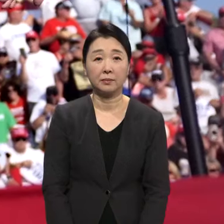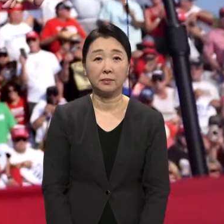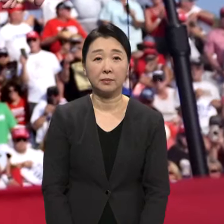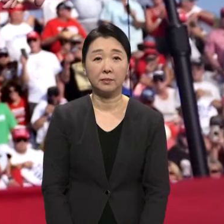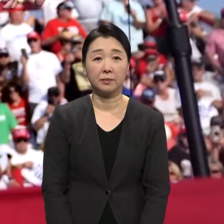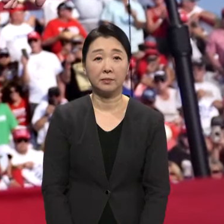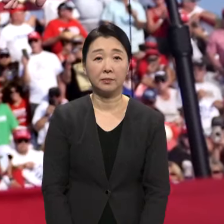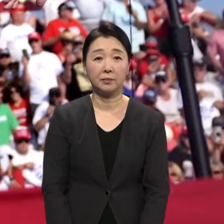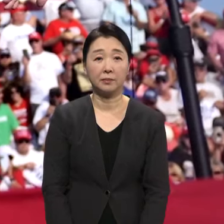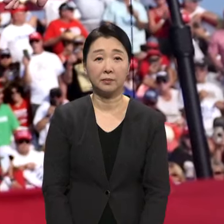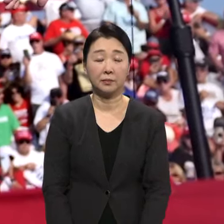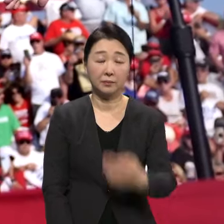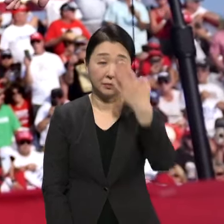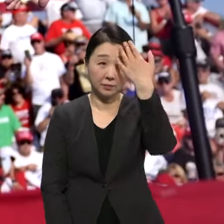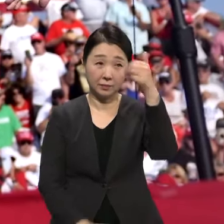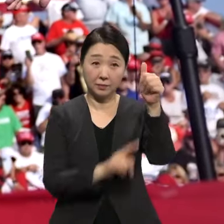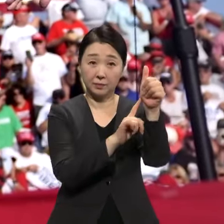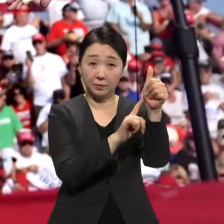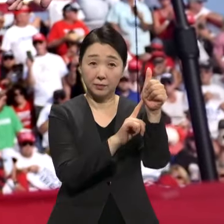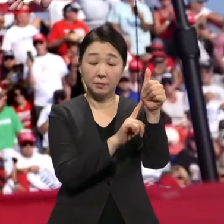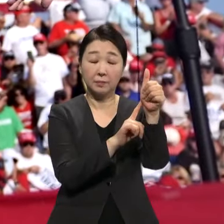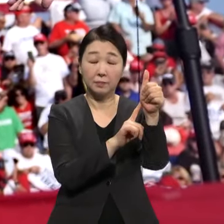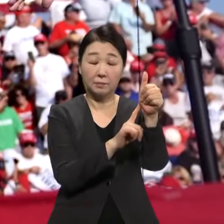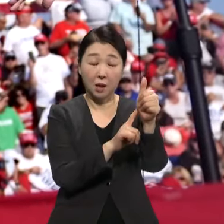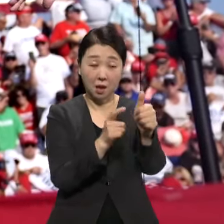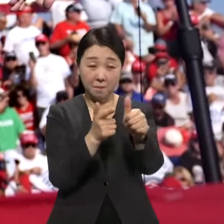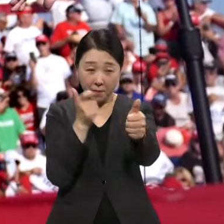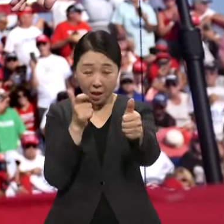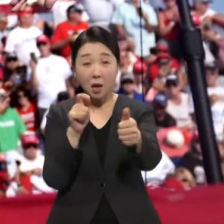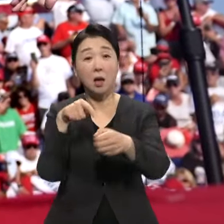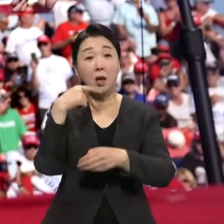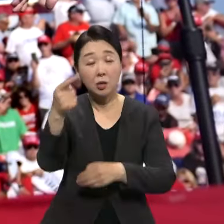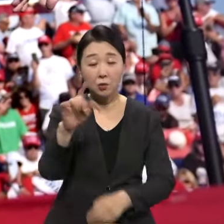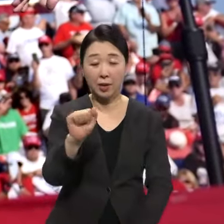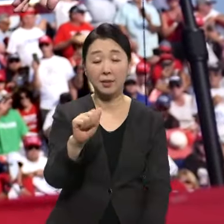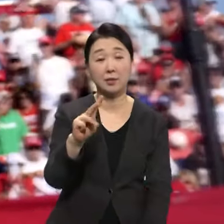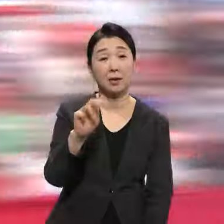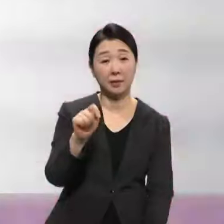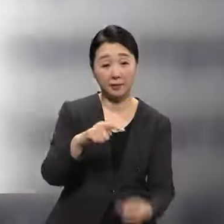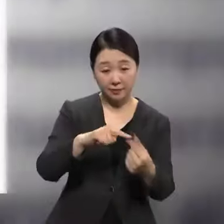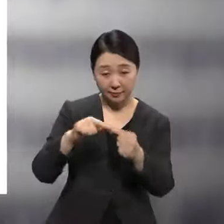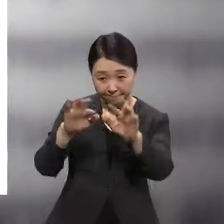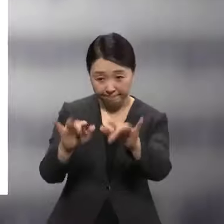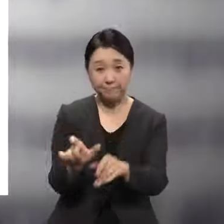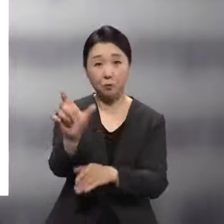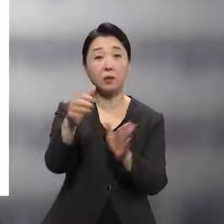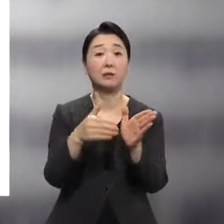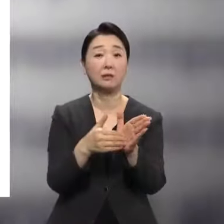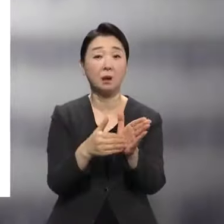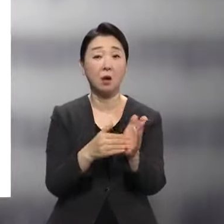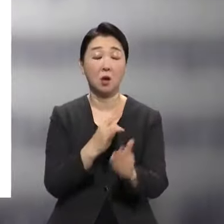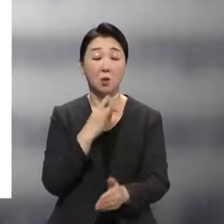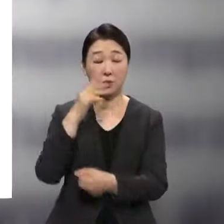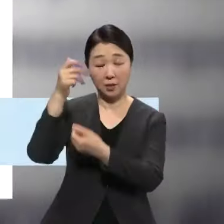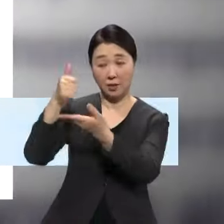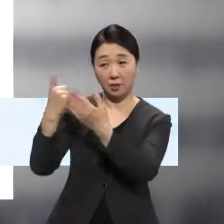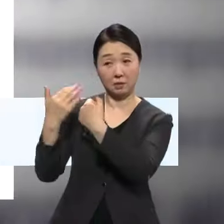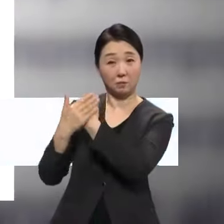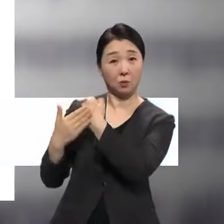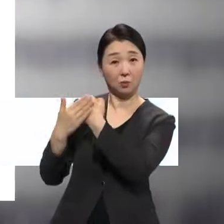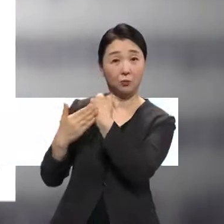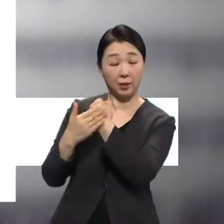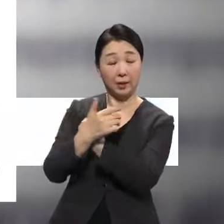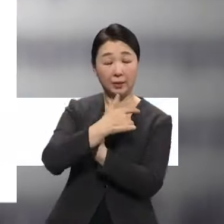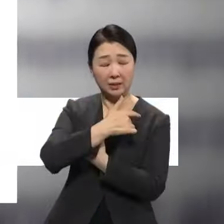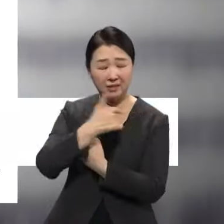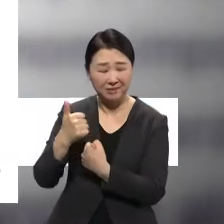기자입니다 트럼프 전 대통령이 피격 이후 소셜 미디어에 글을 올렸습니다 오직 하나님 덕분에 더